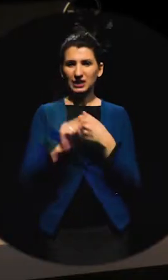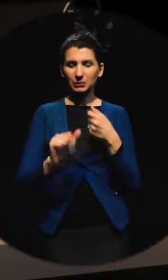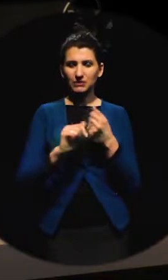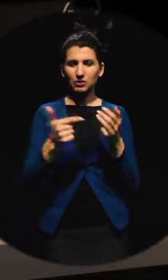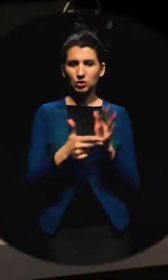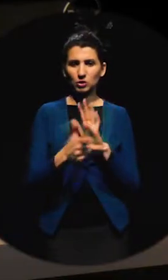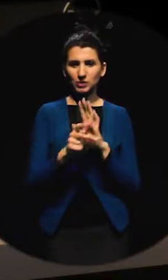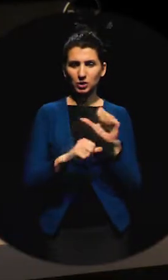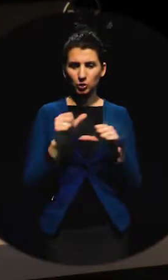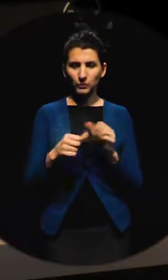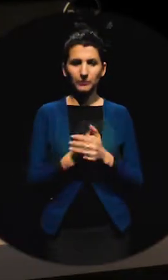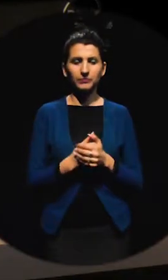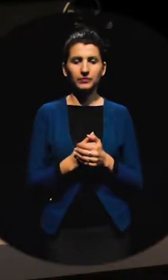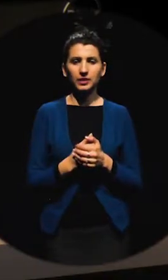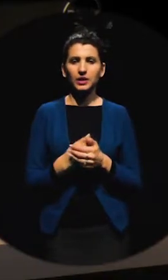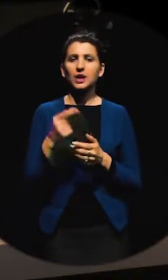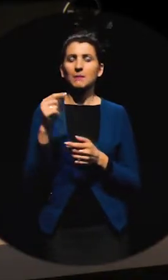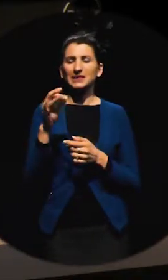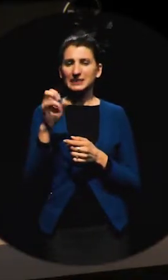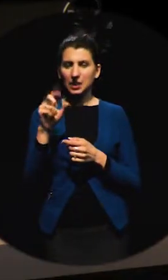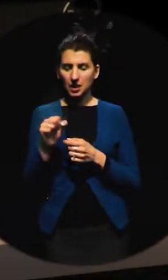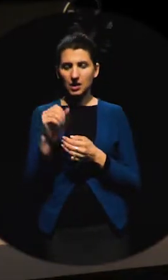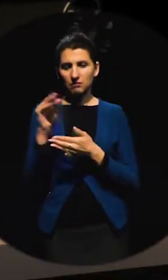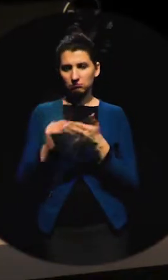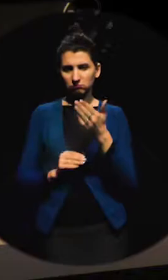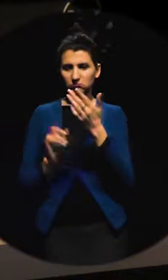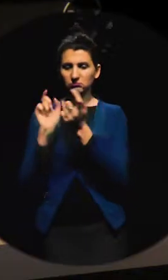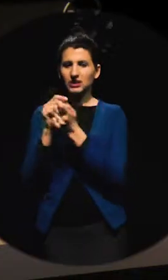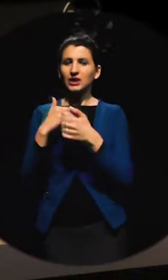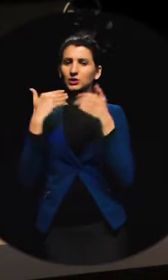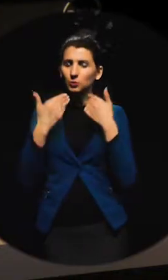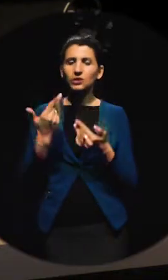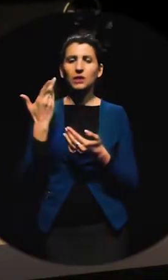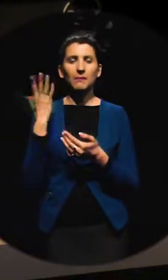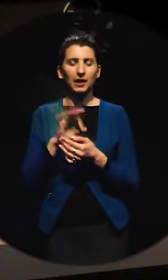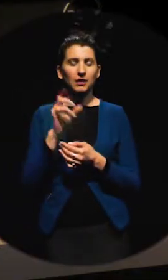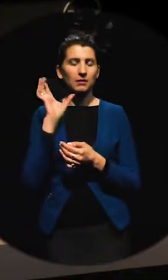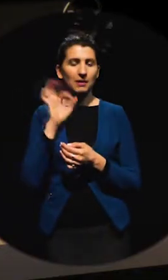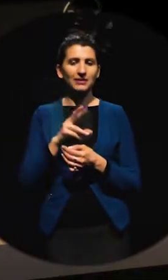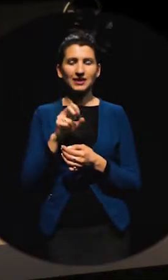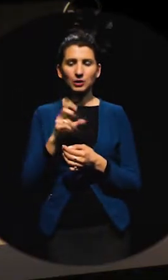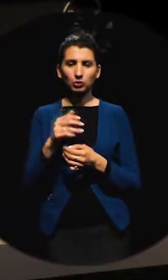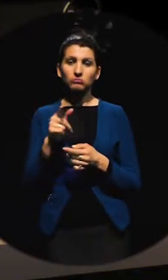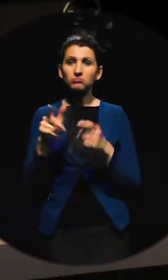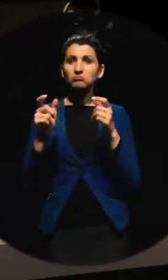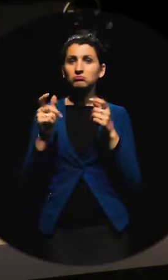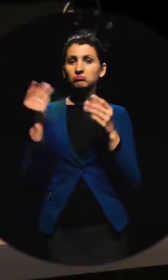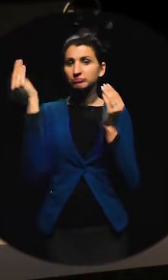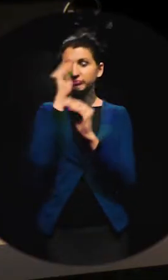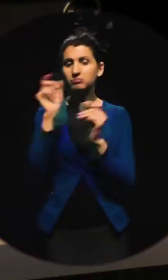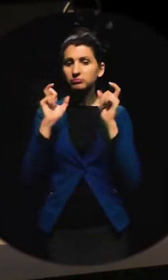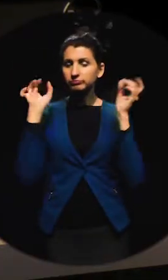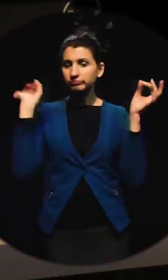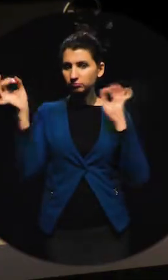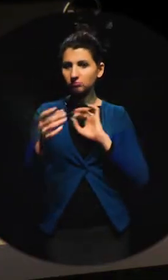2018. Jako autor petycji dziękuję serdecznie panu redaktorowi za nagłośnienie naszej skromnej sprawy. To dzięki panu możemy się